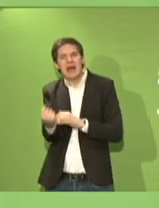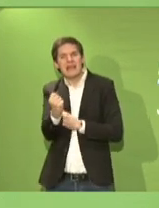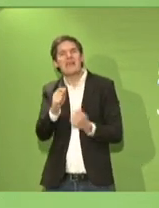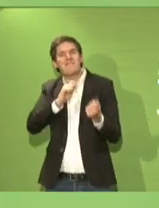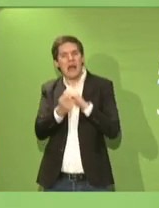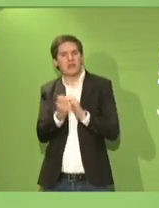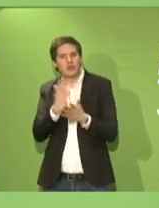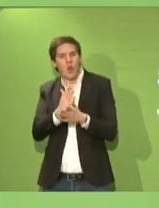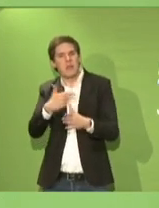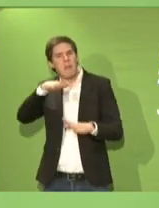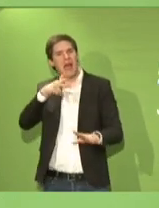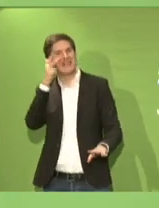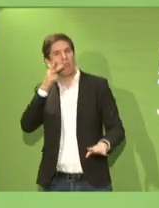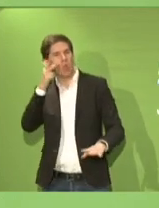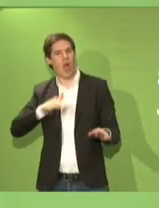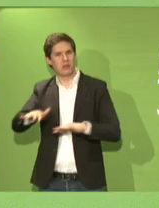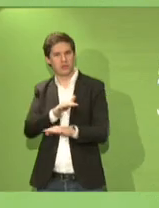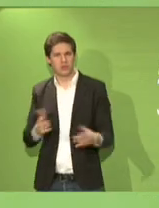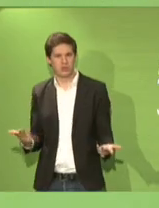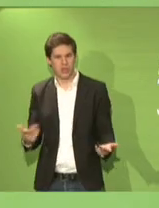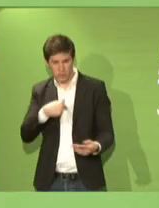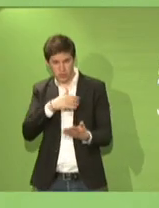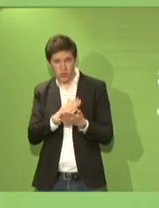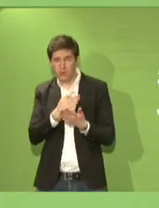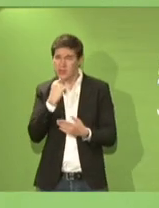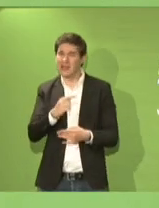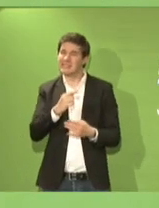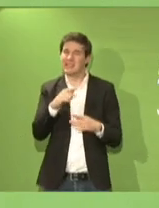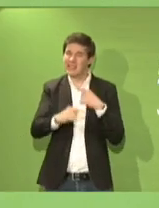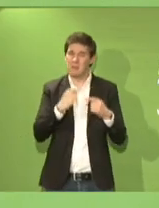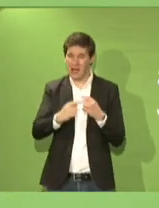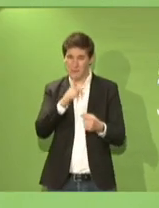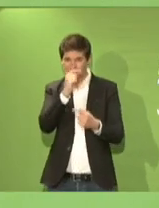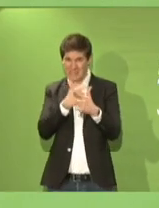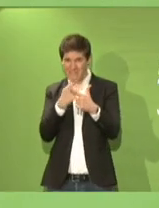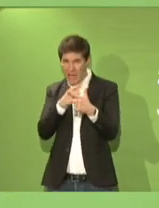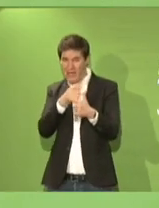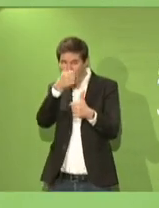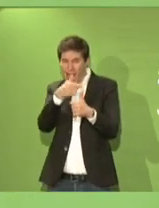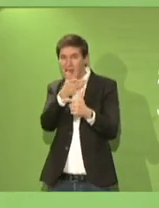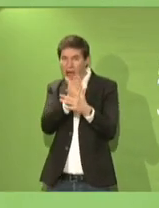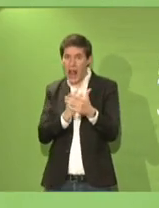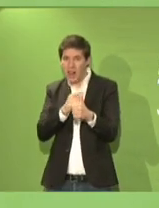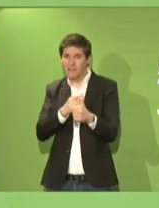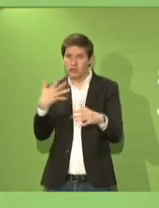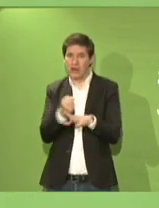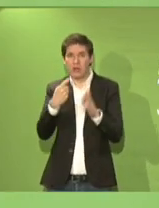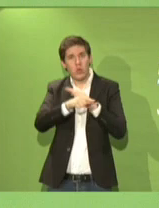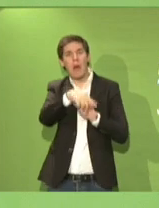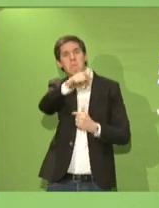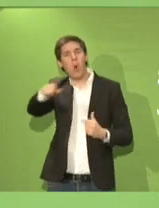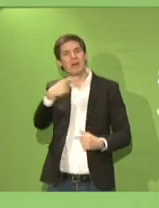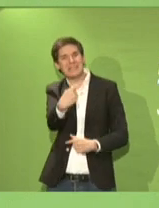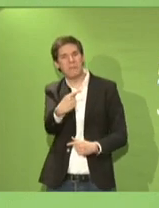Bürgerenergie schon gesprochen. Jede zweite Kilowattstunde Ökostrom stammt aus der Hand der Bürgerinnen und Bürger. Liebe Freundinnen,